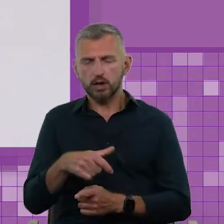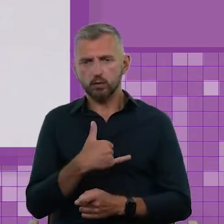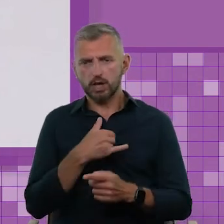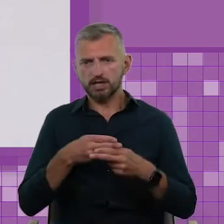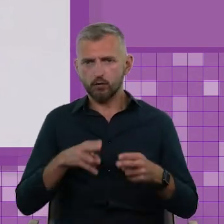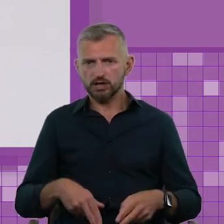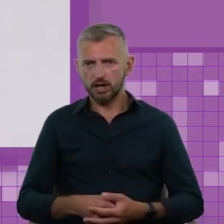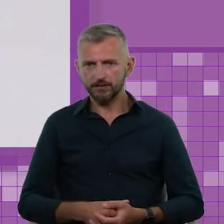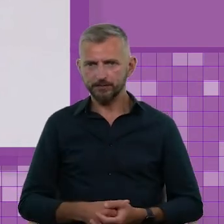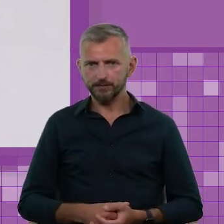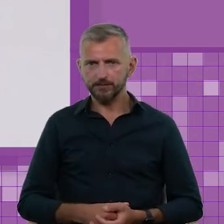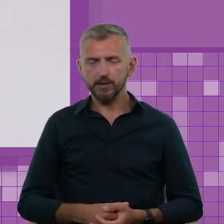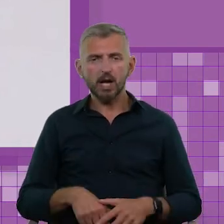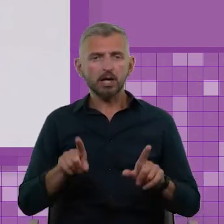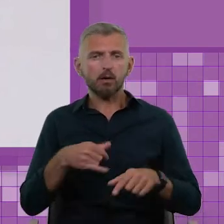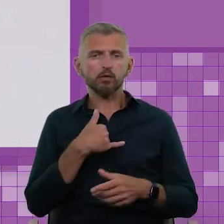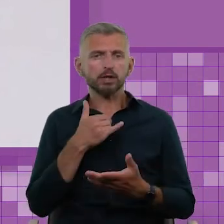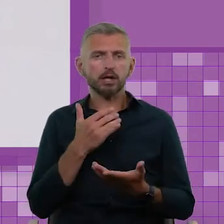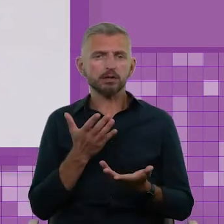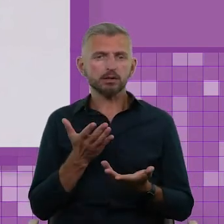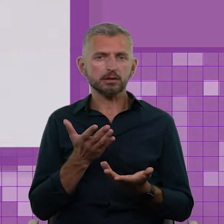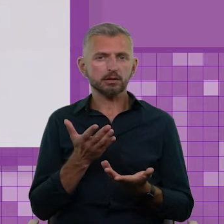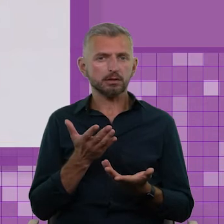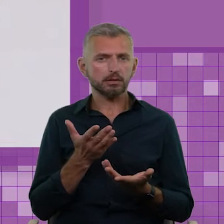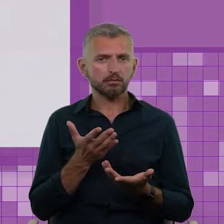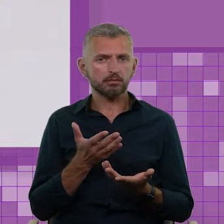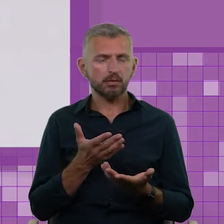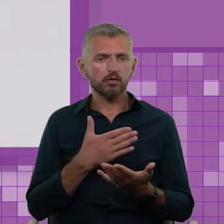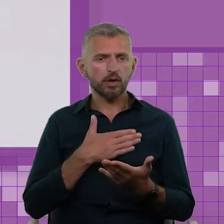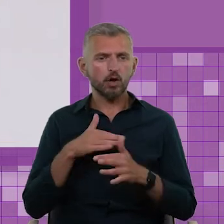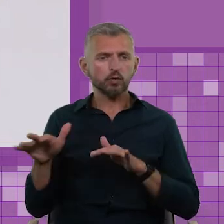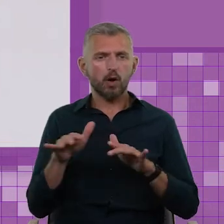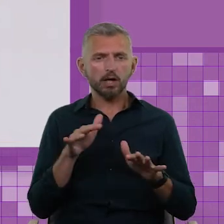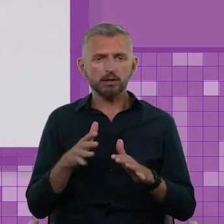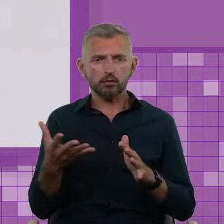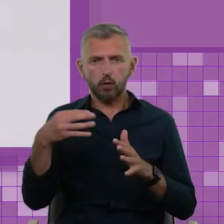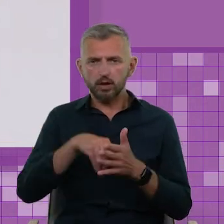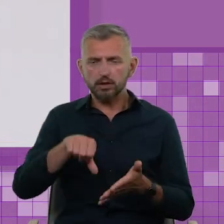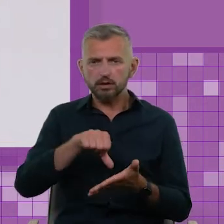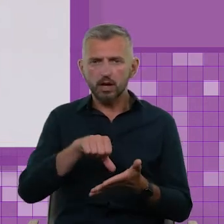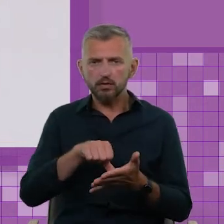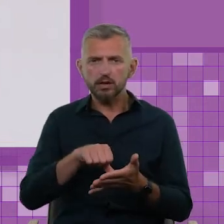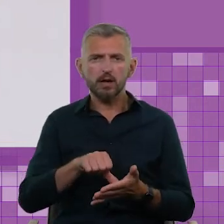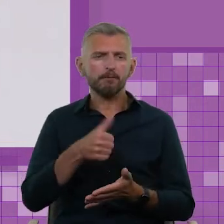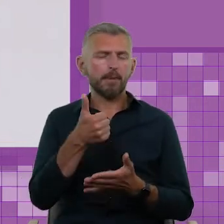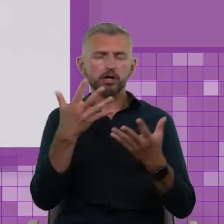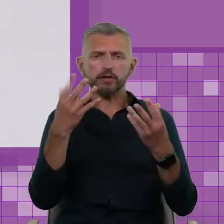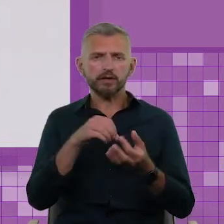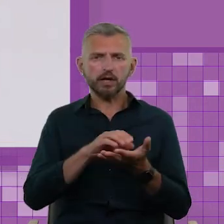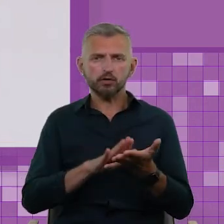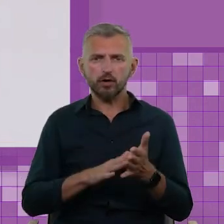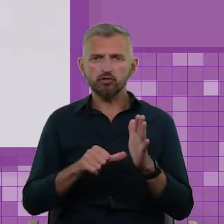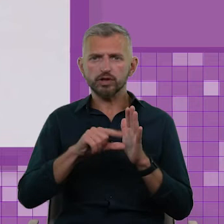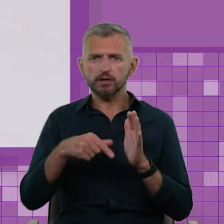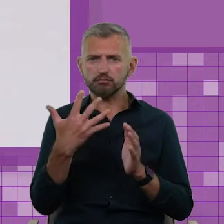на вокзалі. Також у нас до нашої акції Save Ukraine доєдналося в перших днів зареєструвалося